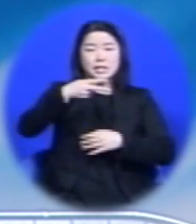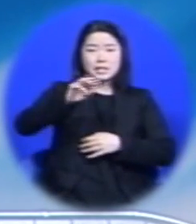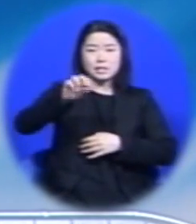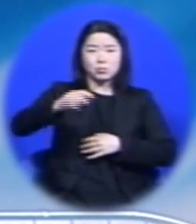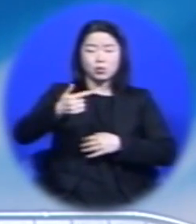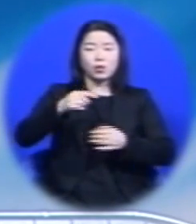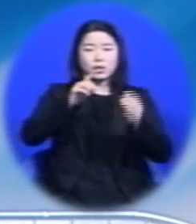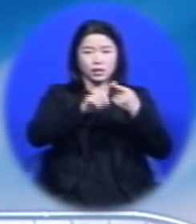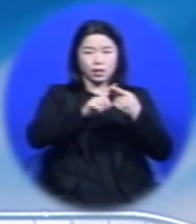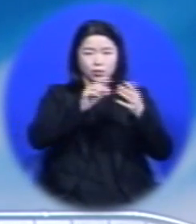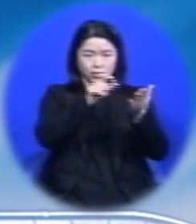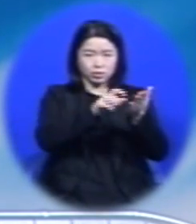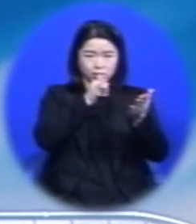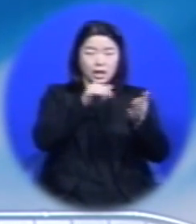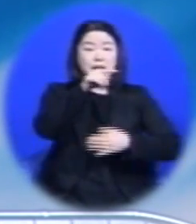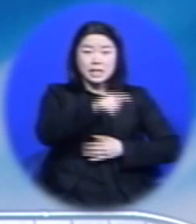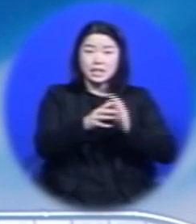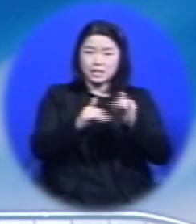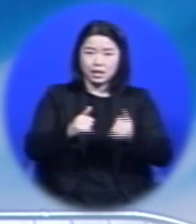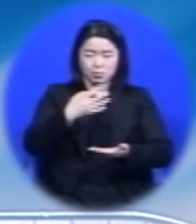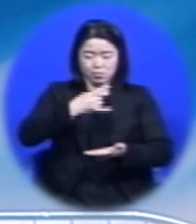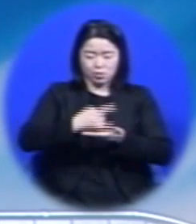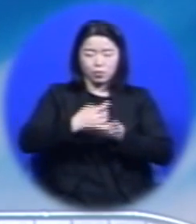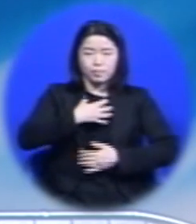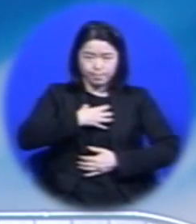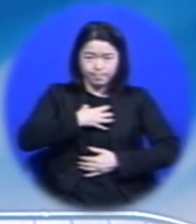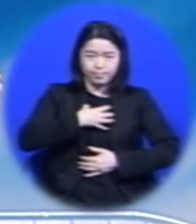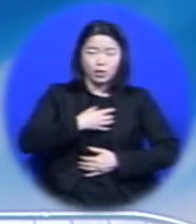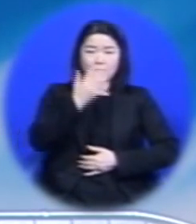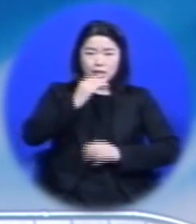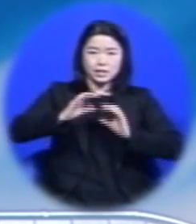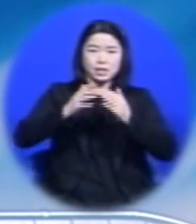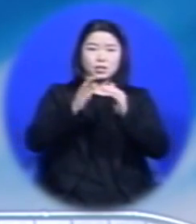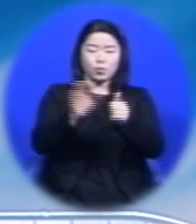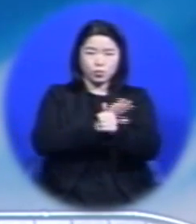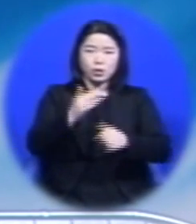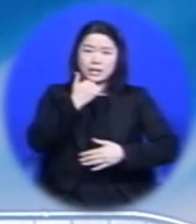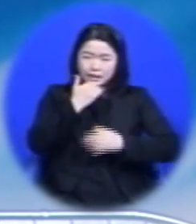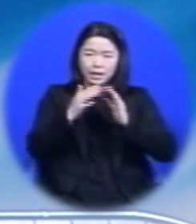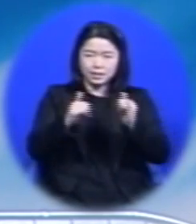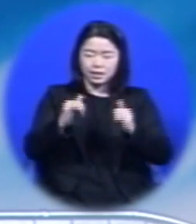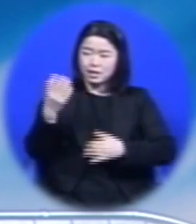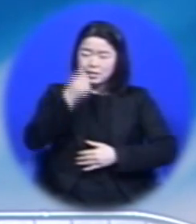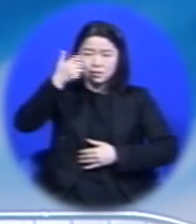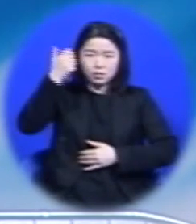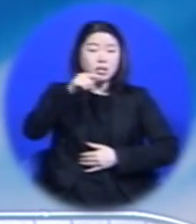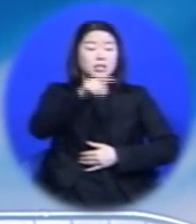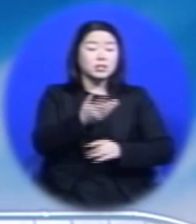말하기를이 사람 은 의롭고 경건하여 이스라엘의 위로를 기다리는 자라 성령이 그